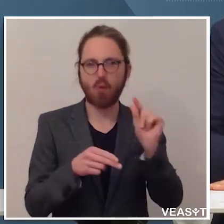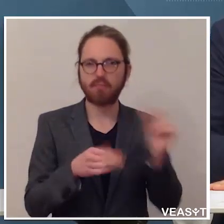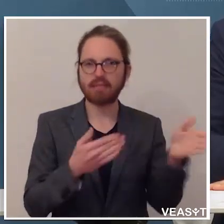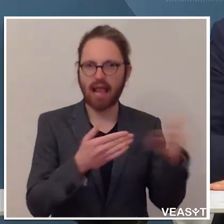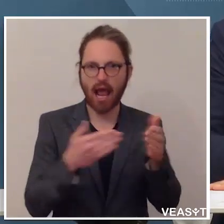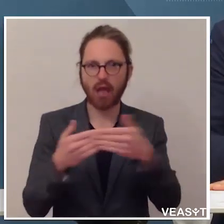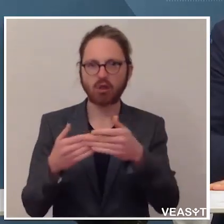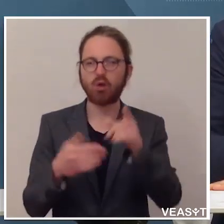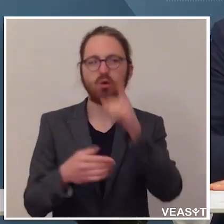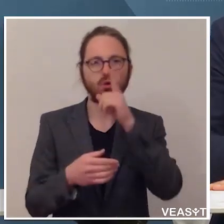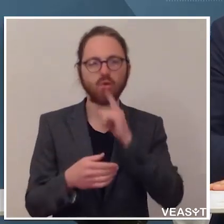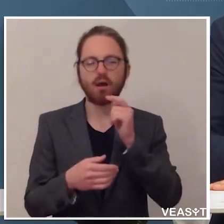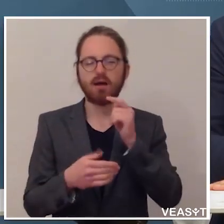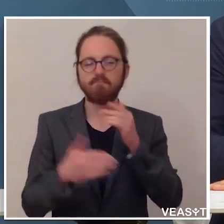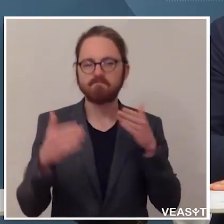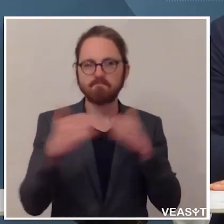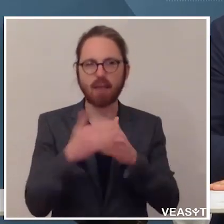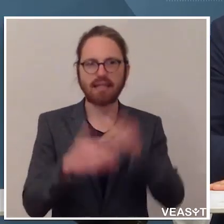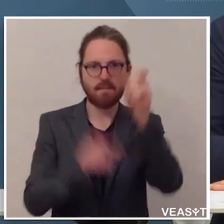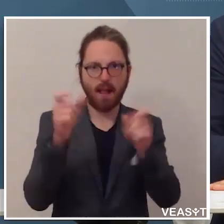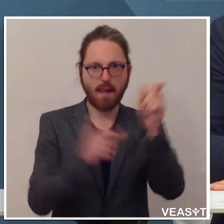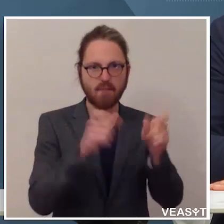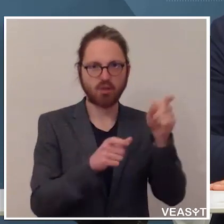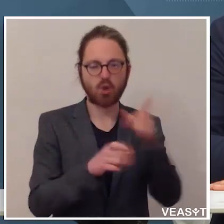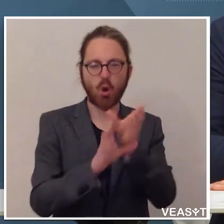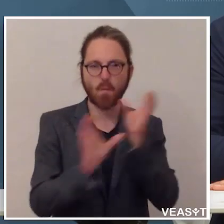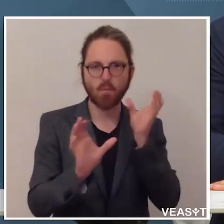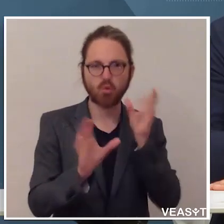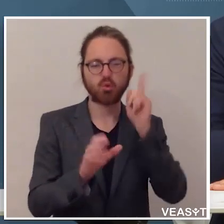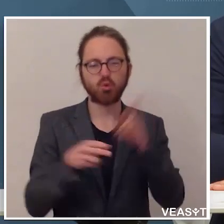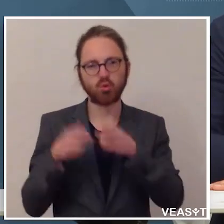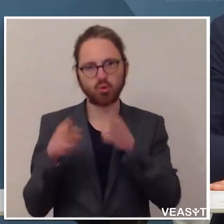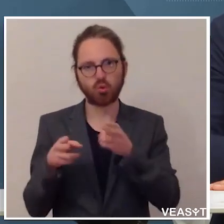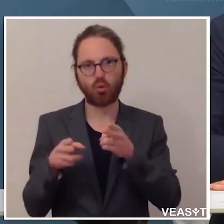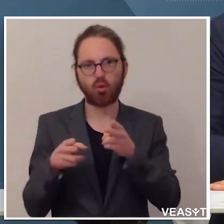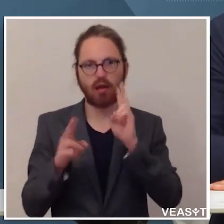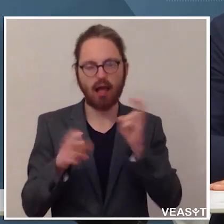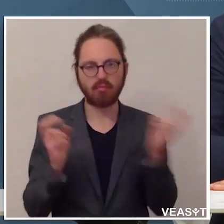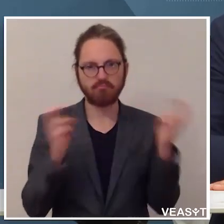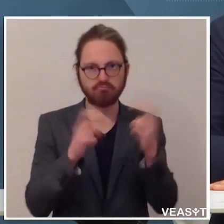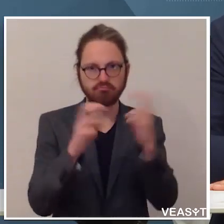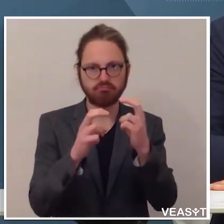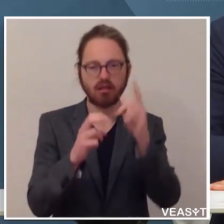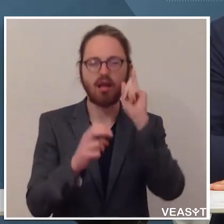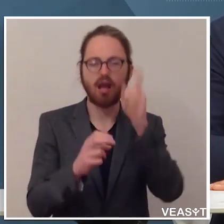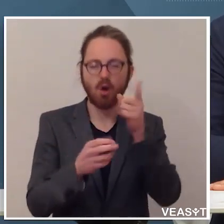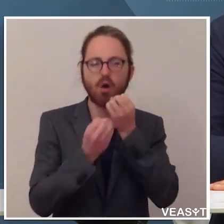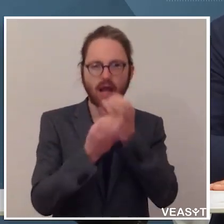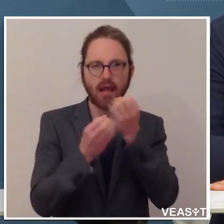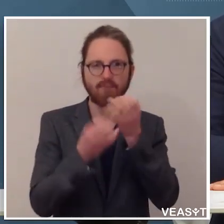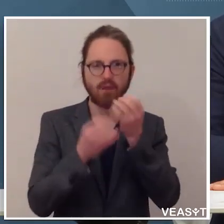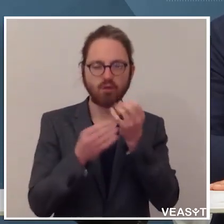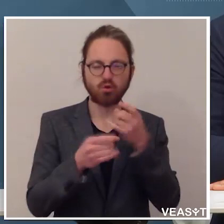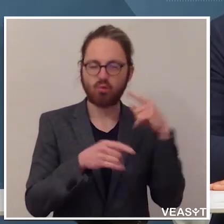wird eine begrenzte Personenzahl auf den Bussen und auf den Zügen geben. Es wird eine ganz klare Informationskampagne starten,